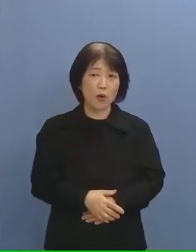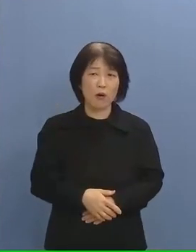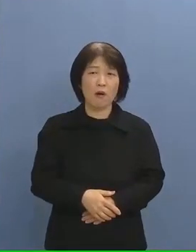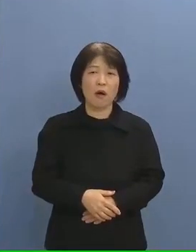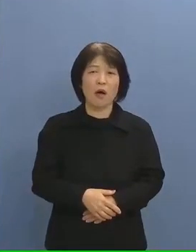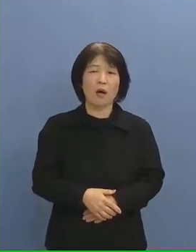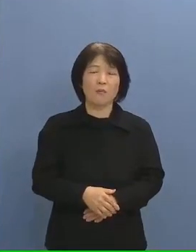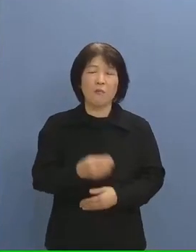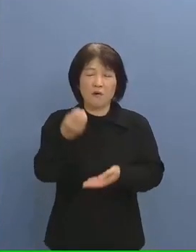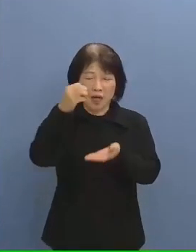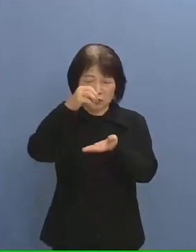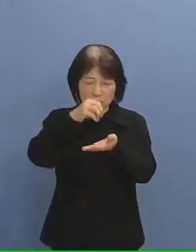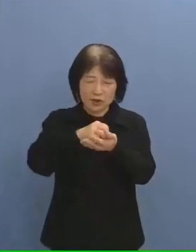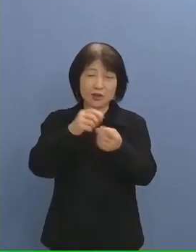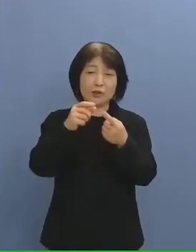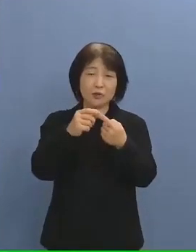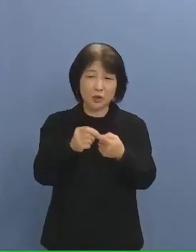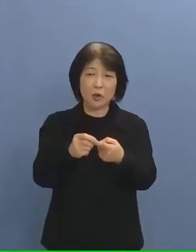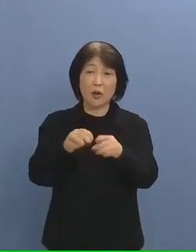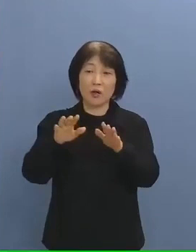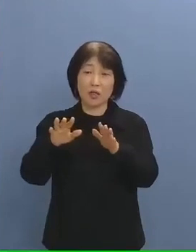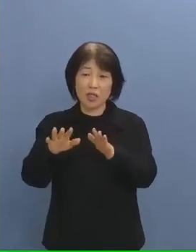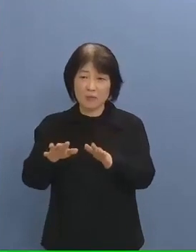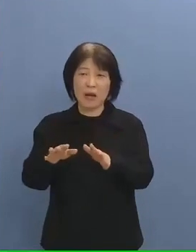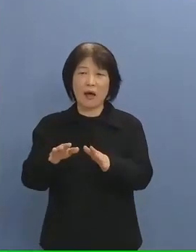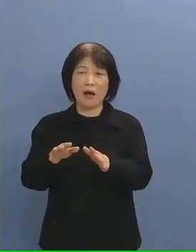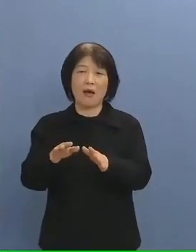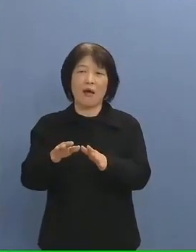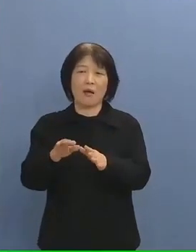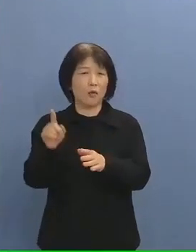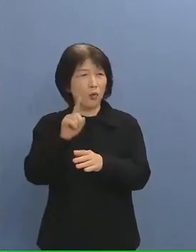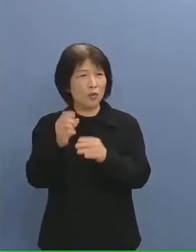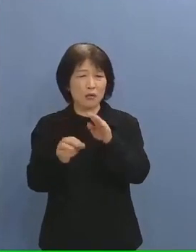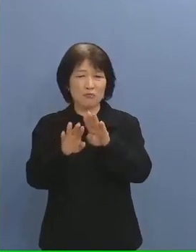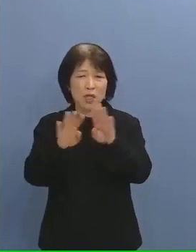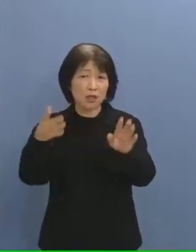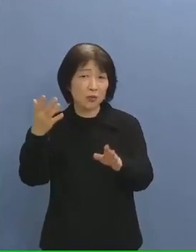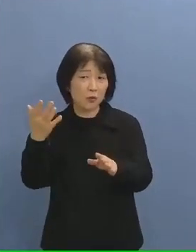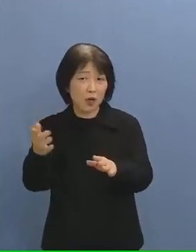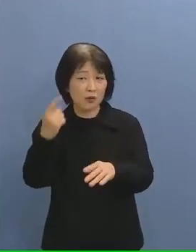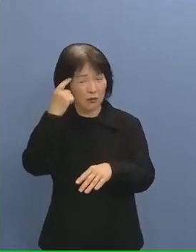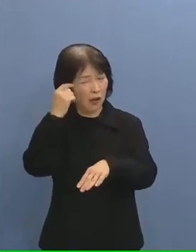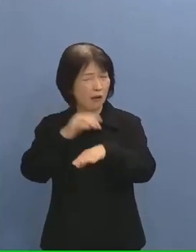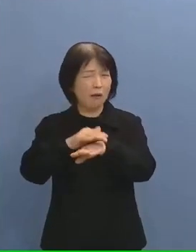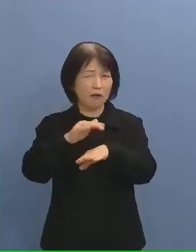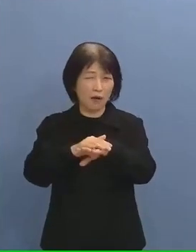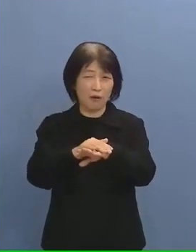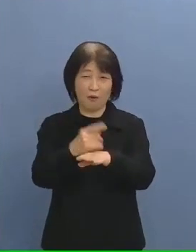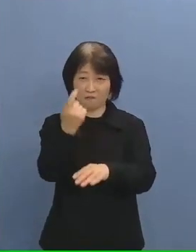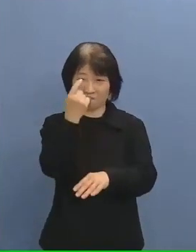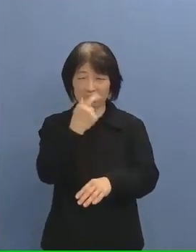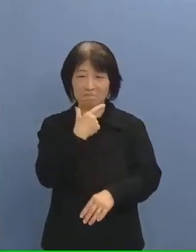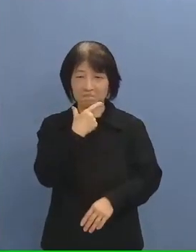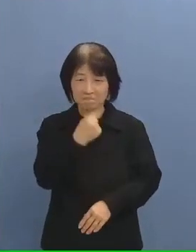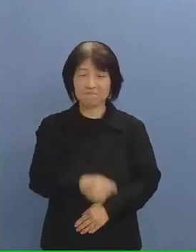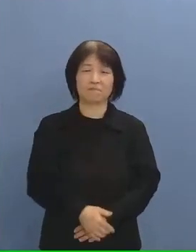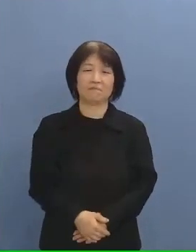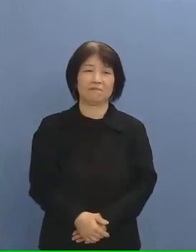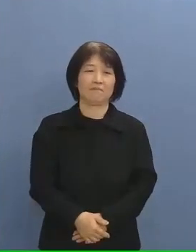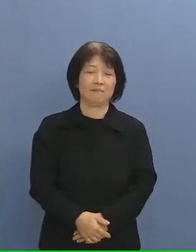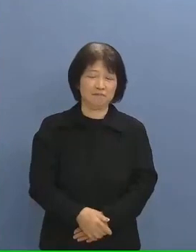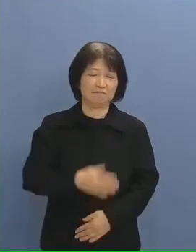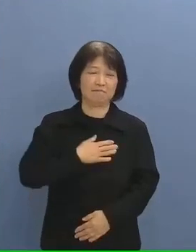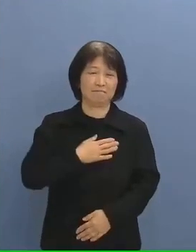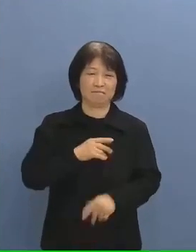も含めてですね、なぜこのタイミングでの開催となったのか、そういったところのちょっとお考えがあればお聞かせいただきたいんですけれども。 そう